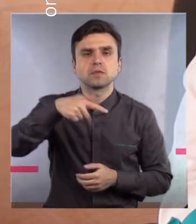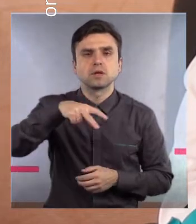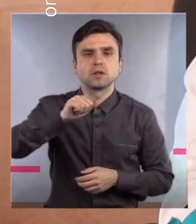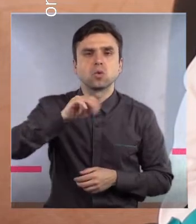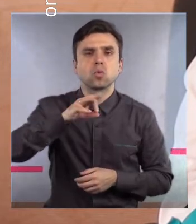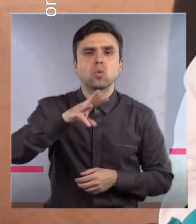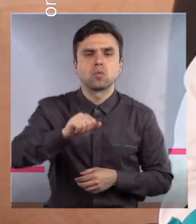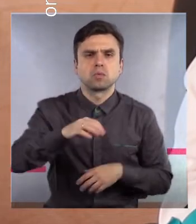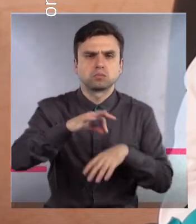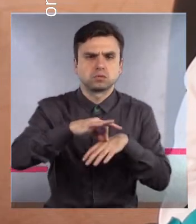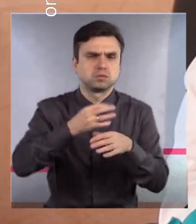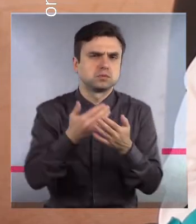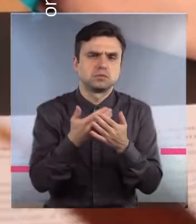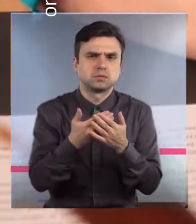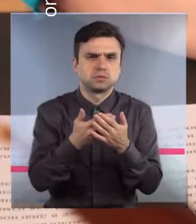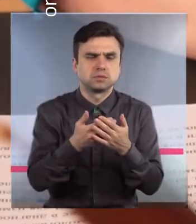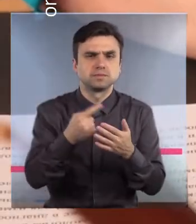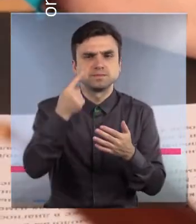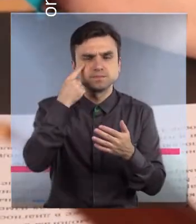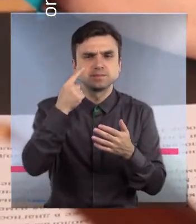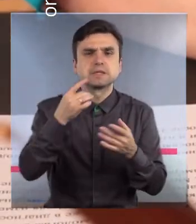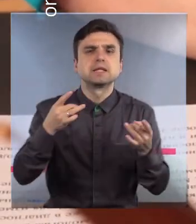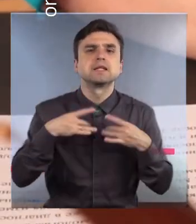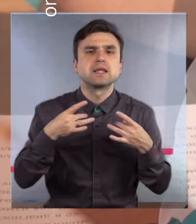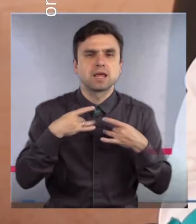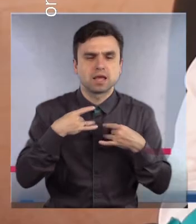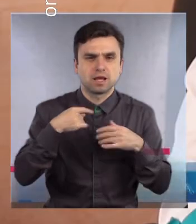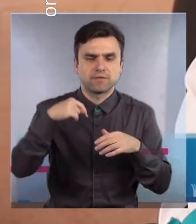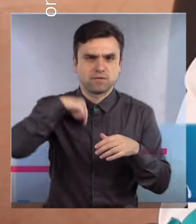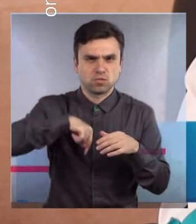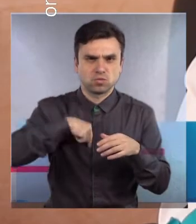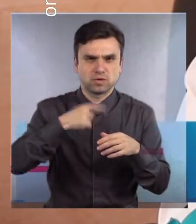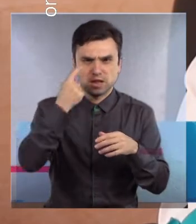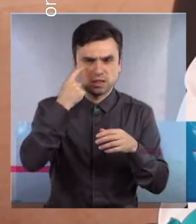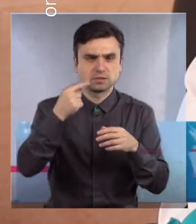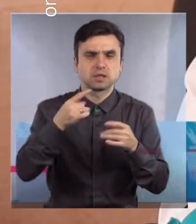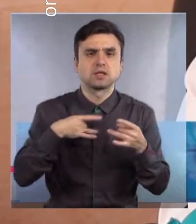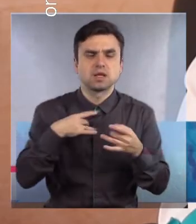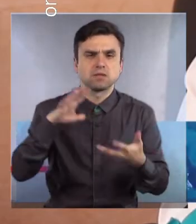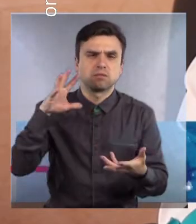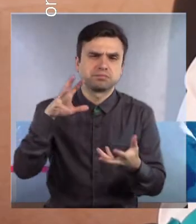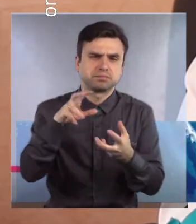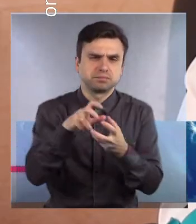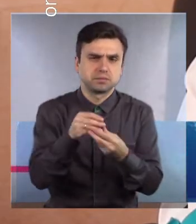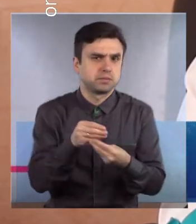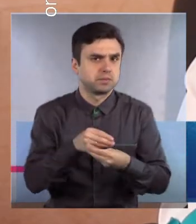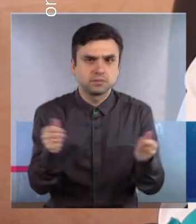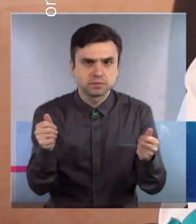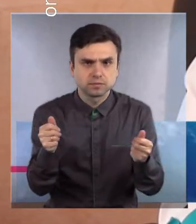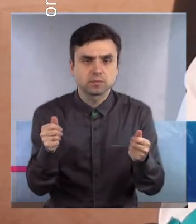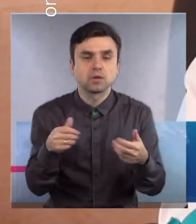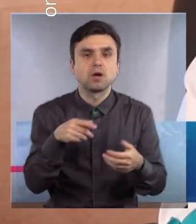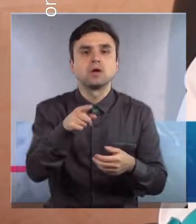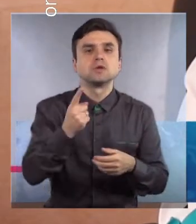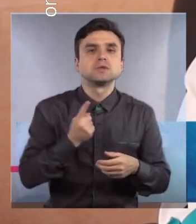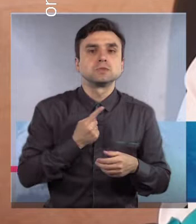специфической атрофии или гибели зрительного нерва. Не нужно ждать специальных акций, посвященных глаукоме. Необходимо самостоятельно пойти